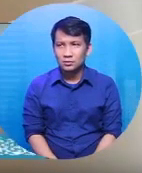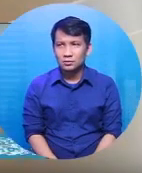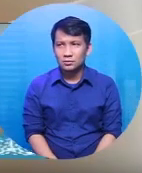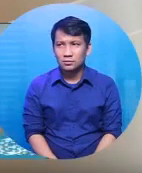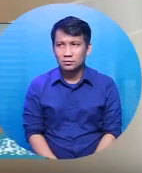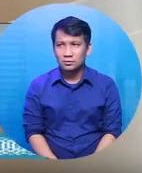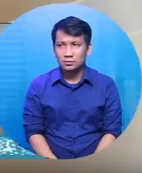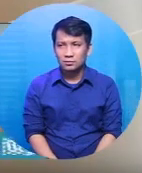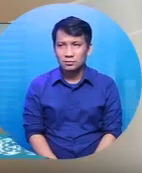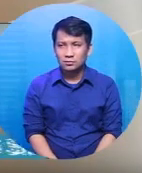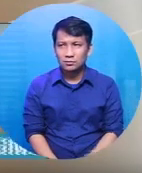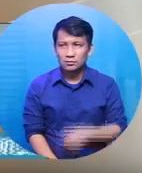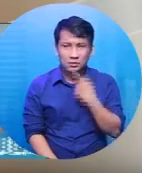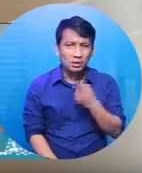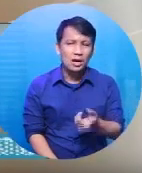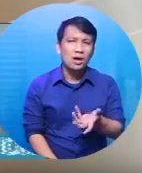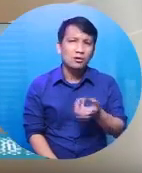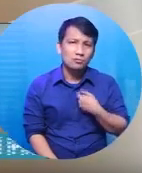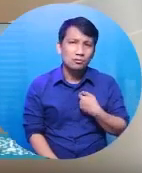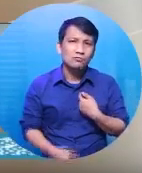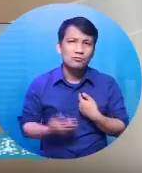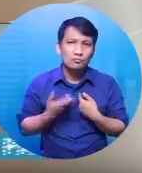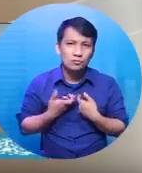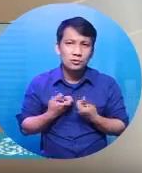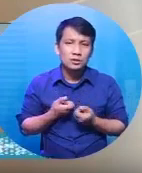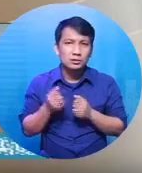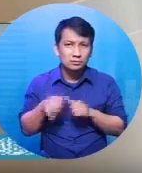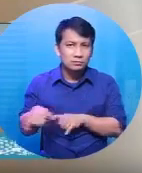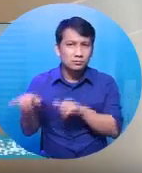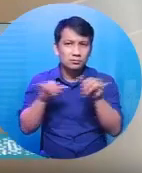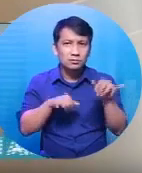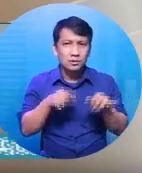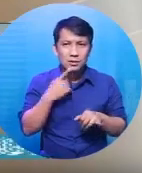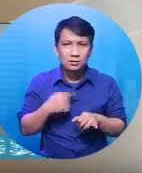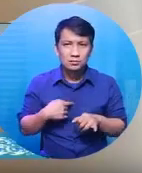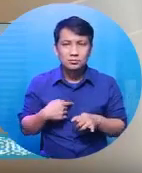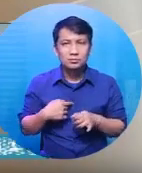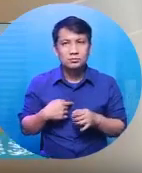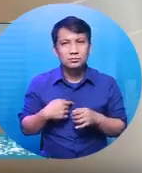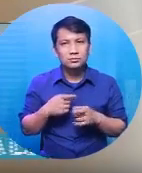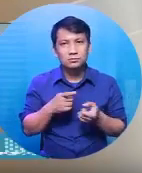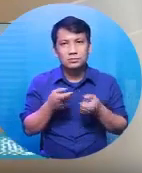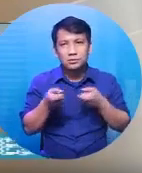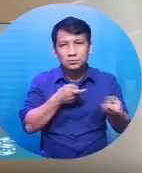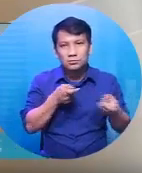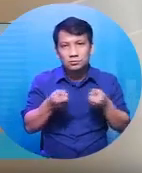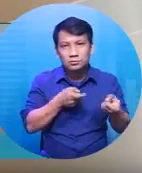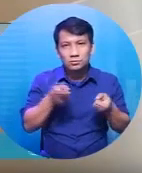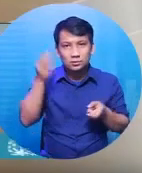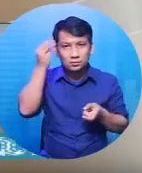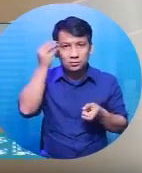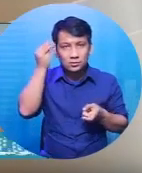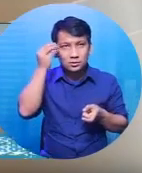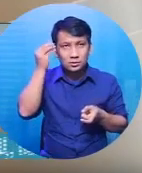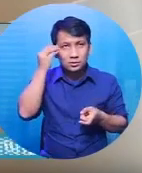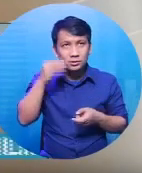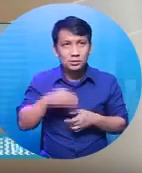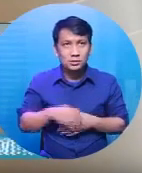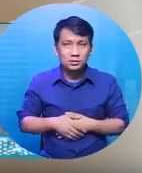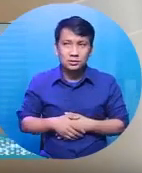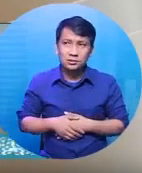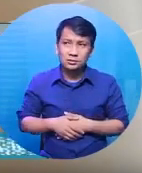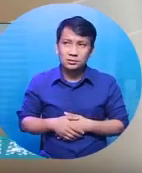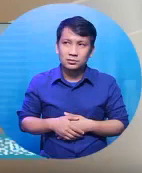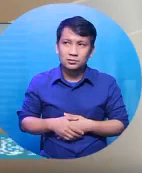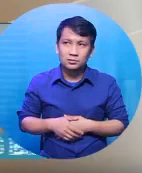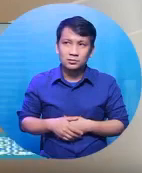na hindi siya magbigay. Ang sa akin lang po, sir, lahat parang minamaniobra na ng tomboy na yan ang utak niya. Gumigit na lagi sa amin yan, sir.